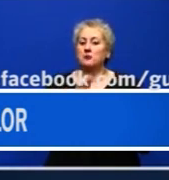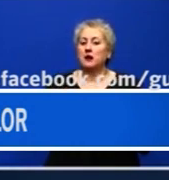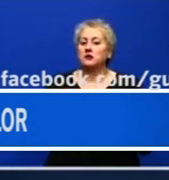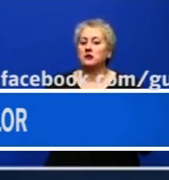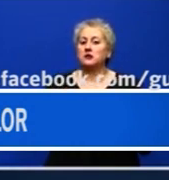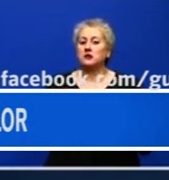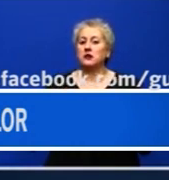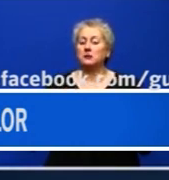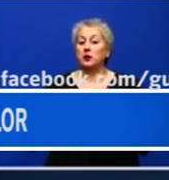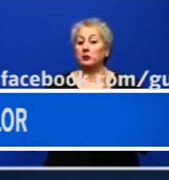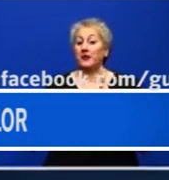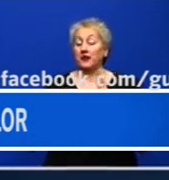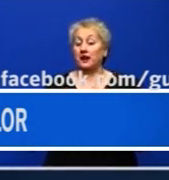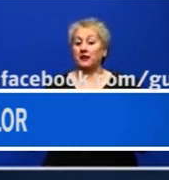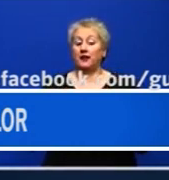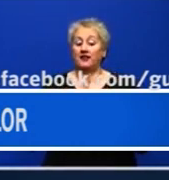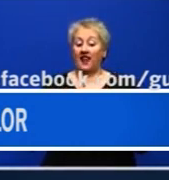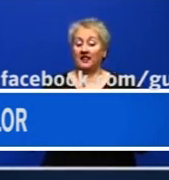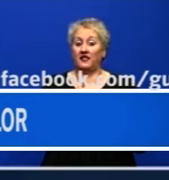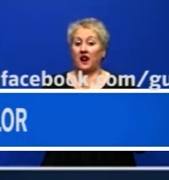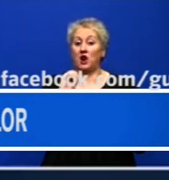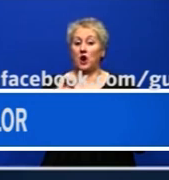pe prevederile directivei